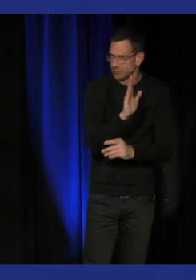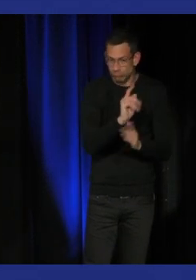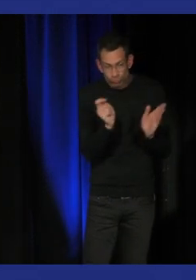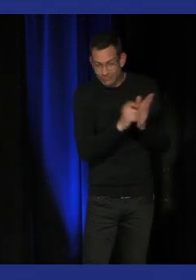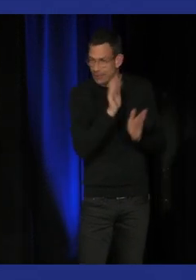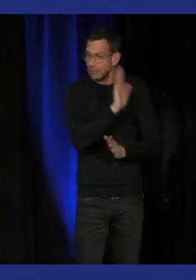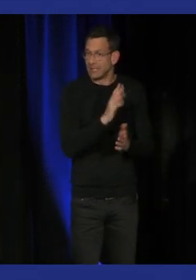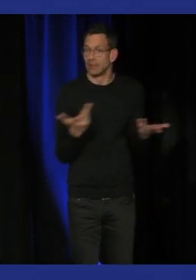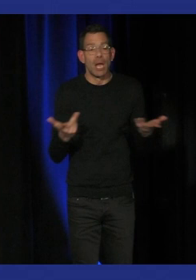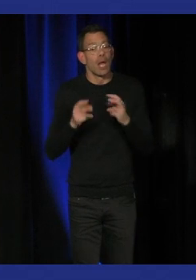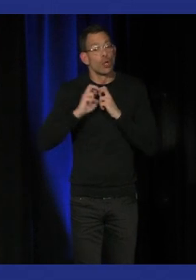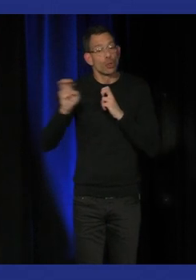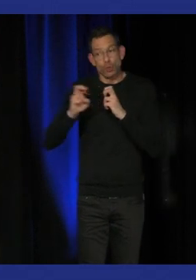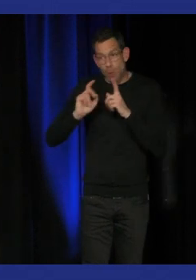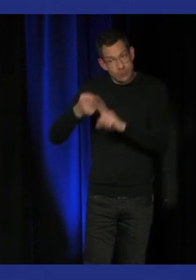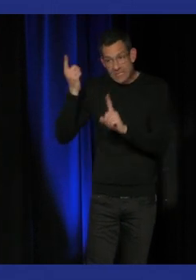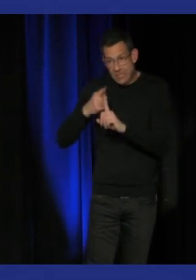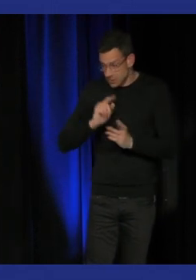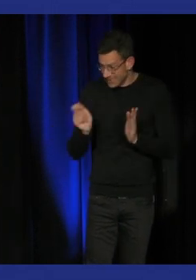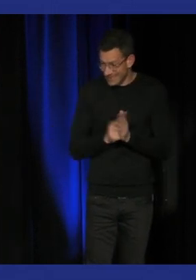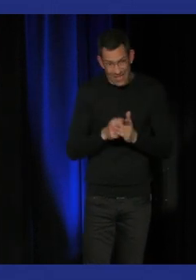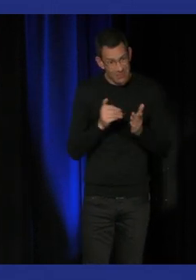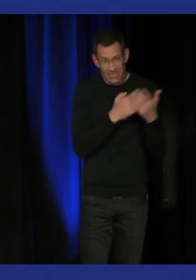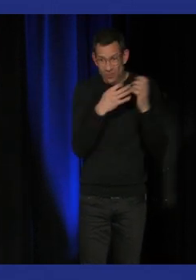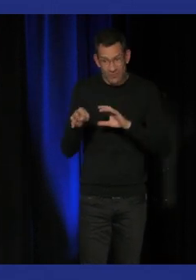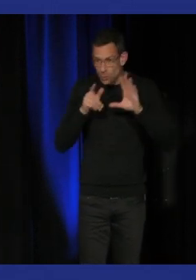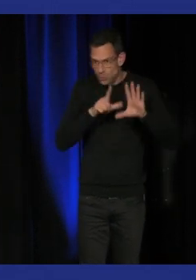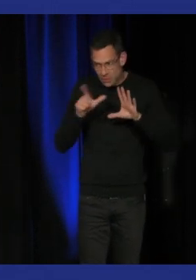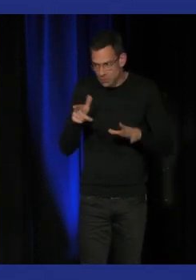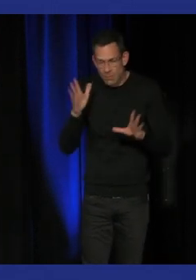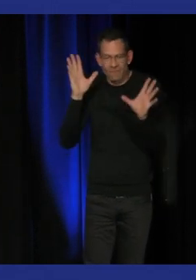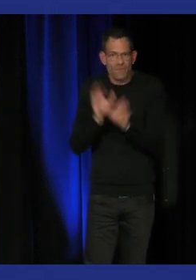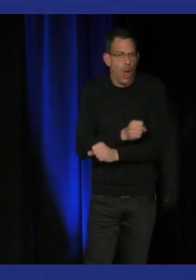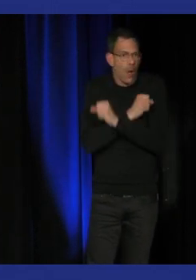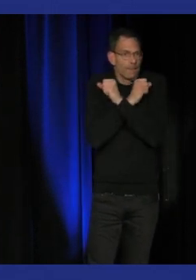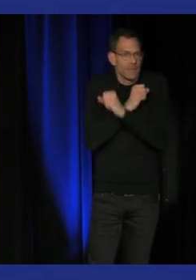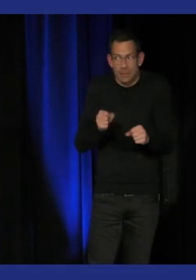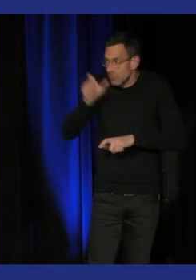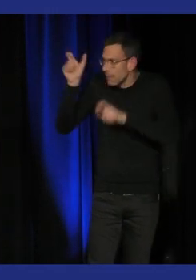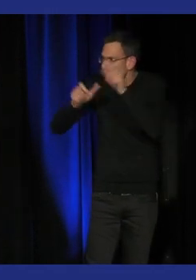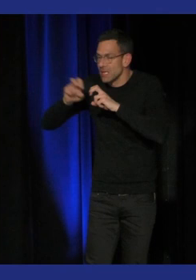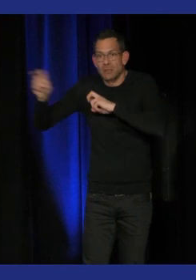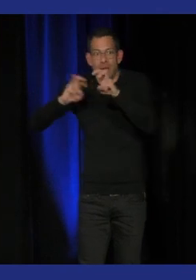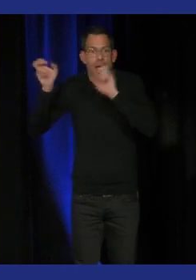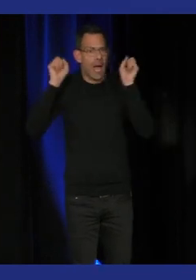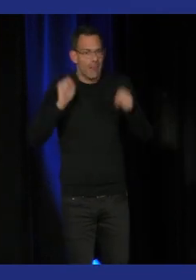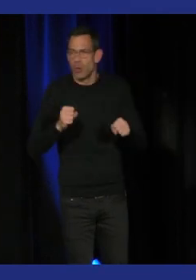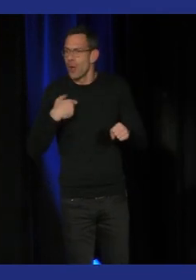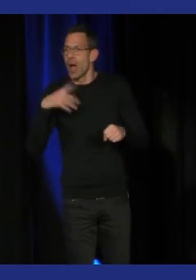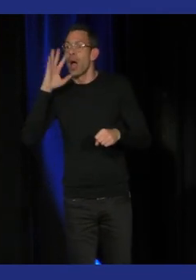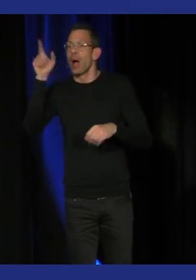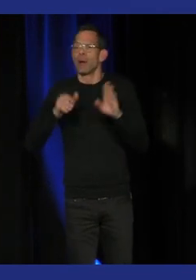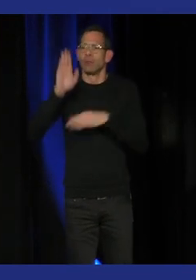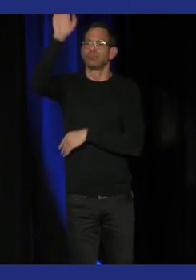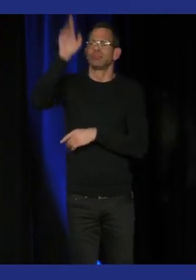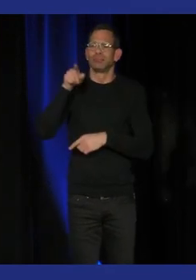Les transports spécialisés en 77, c'était extraordinaire. Les personnes pouvaient enfin bouger. Alors, je crois qu'on commence à avoir des interventions à la